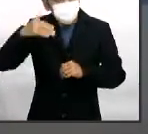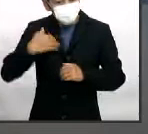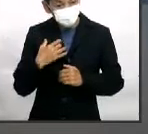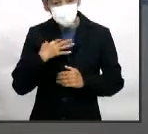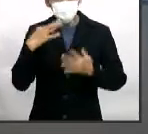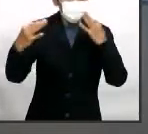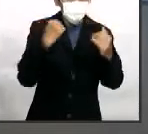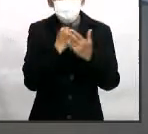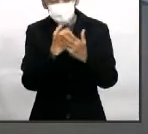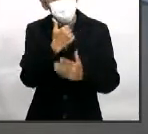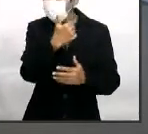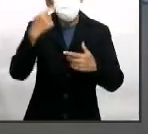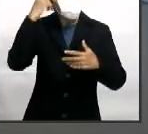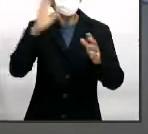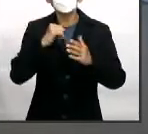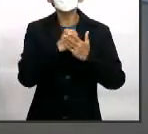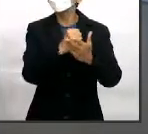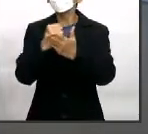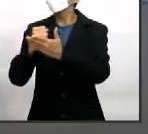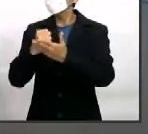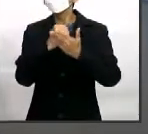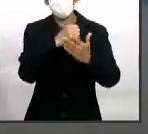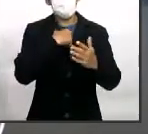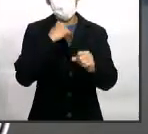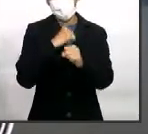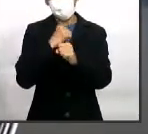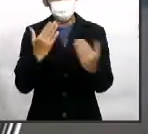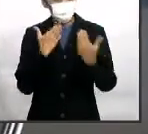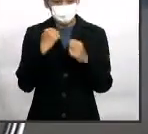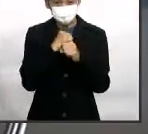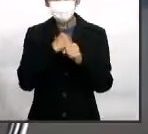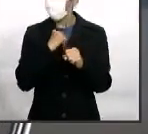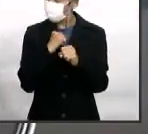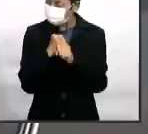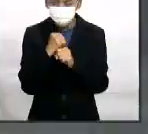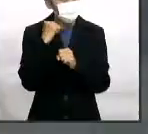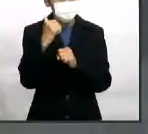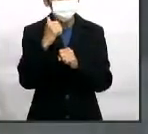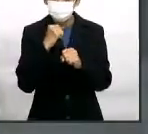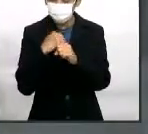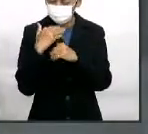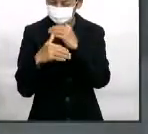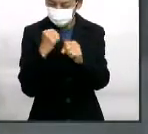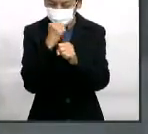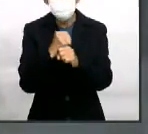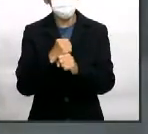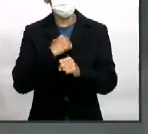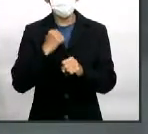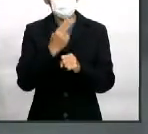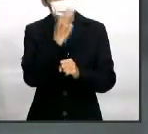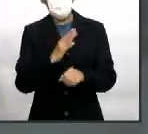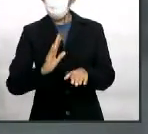าให้เราไปช่วยเนี่ยเราก็ไม่ได้คิดอะไรเราไปช่วยเต็มที่เรารู้สึกว่างานที่เราได้รับมอบหมายเราอยากทำให้มันดีที่สุด ครับ พอเราทำให้มันดีเนี่ยปรากฏว่าผลง